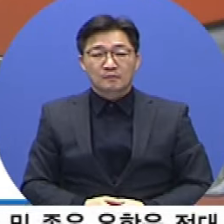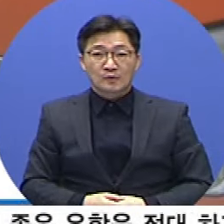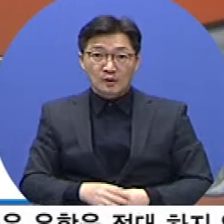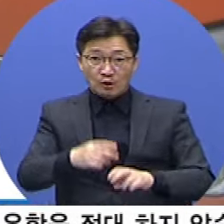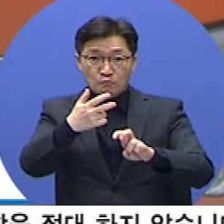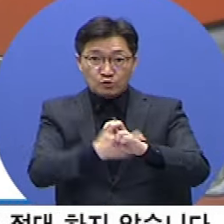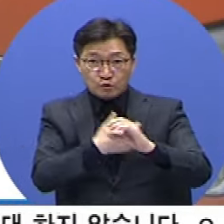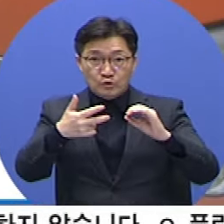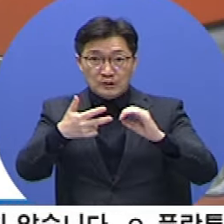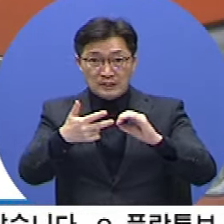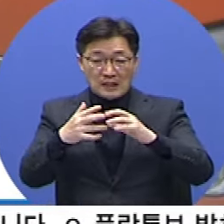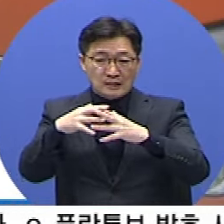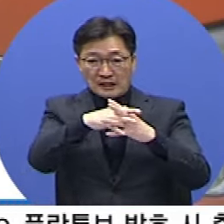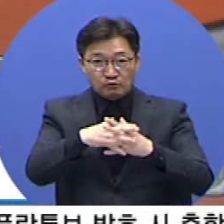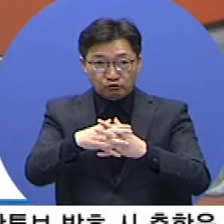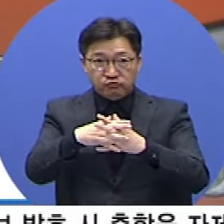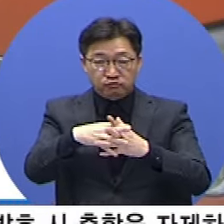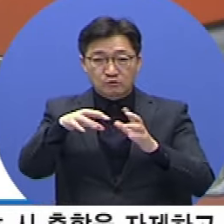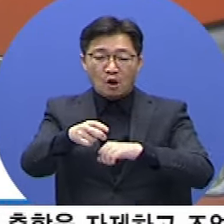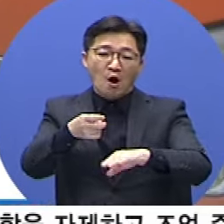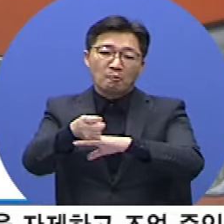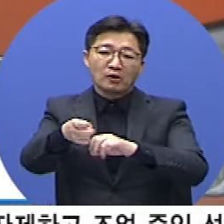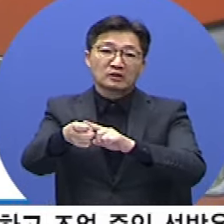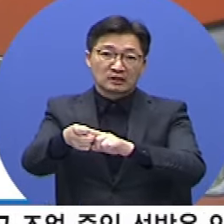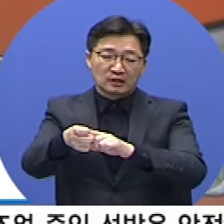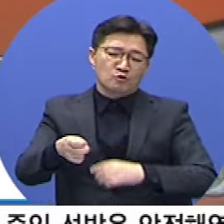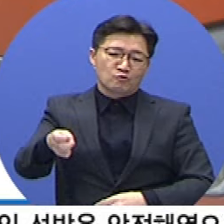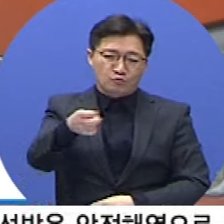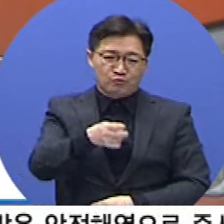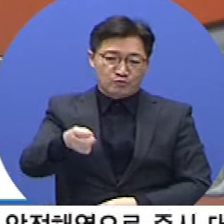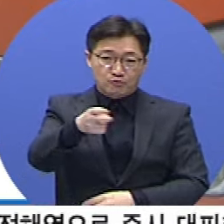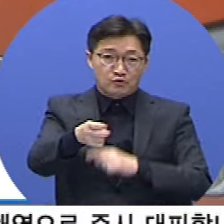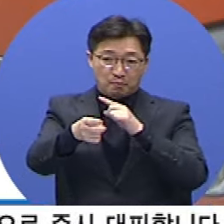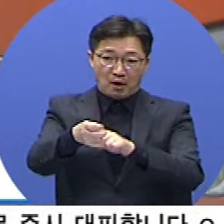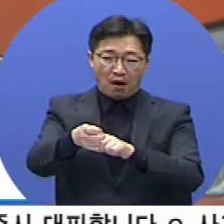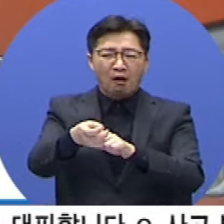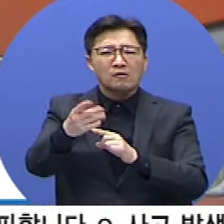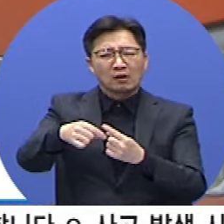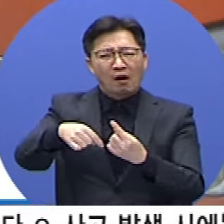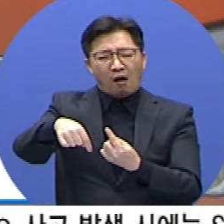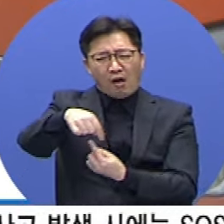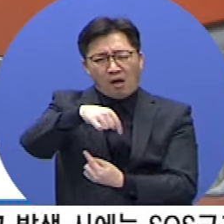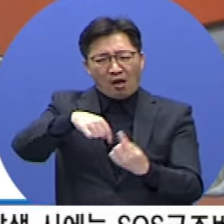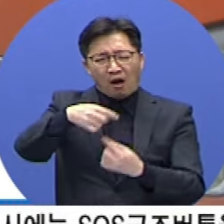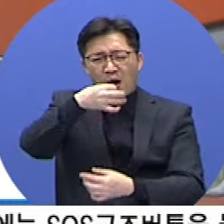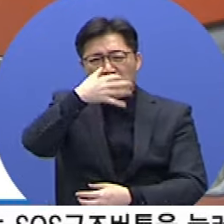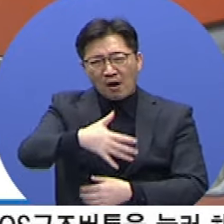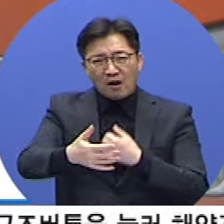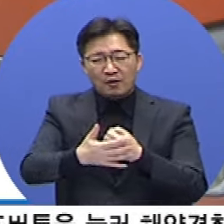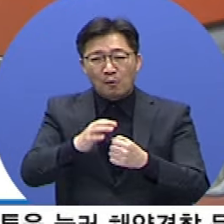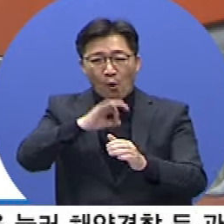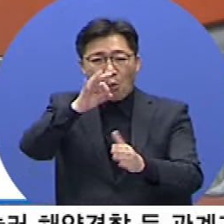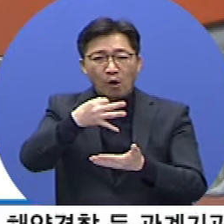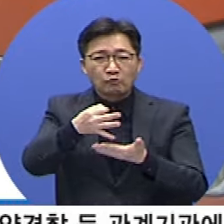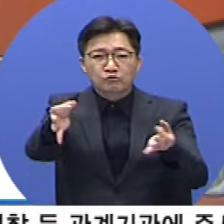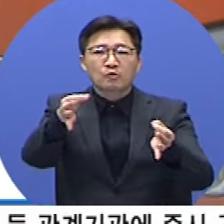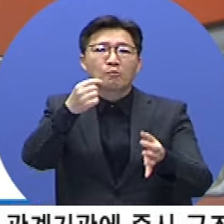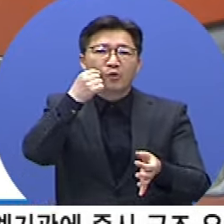무주 지난 장수에서 농어촌 버스를 운영하는 무진장 역에게 경영난을 이유로 직원들의 이달 월급을